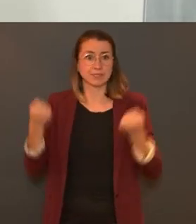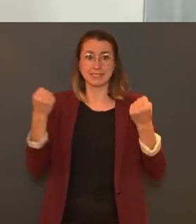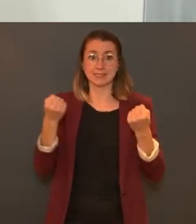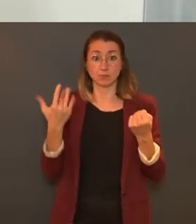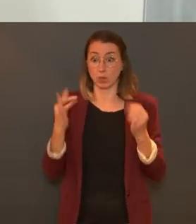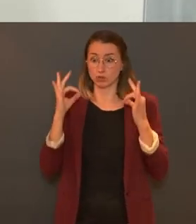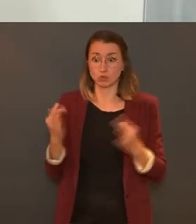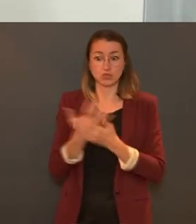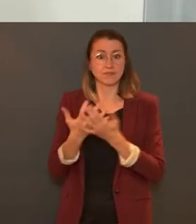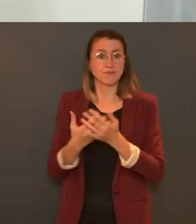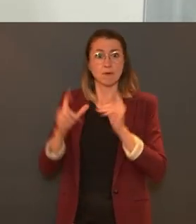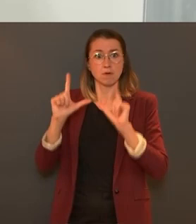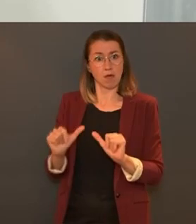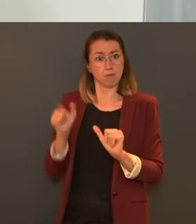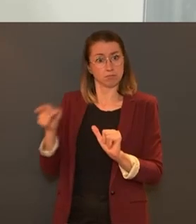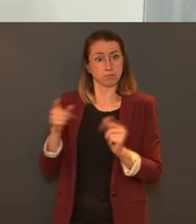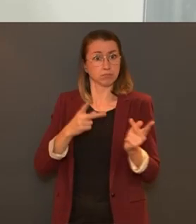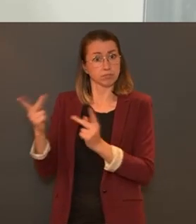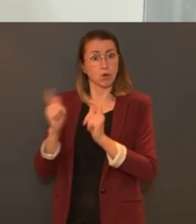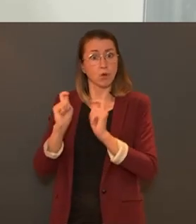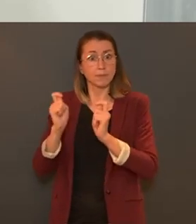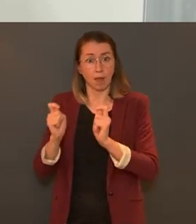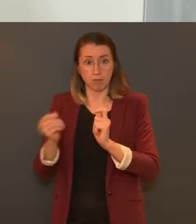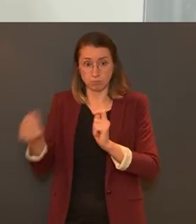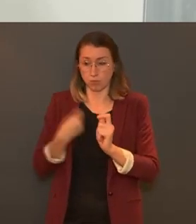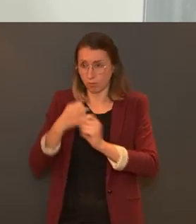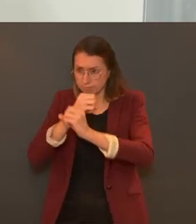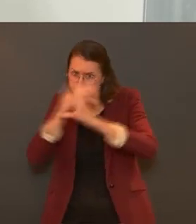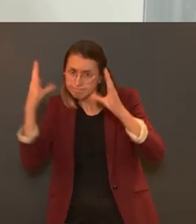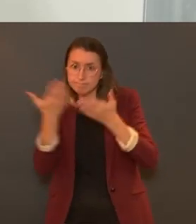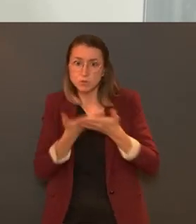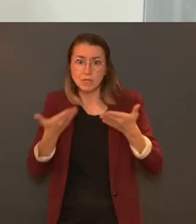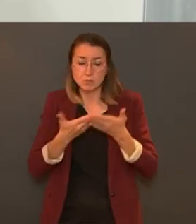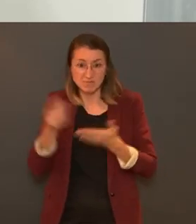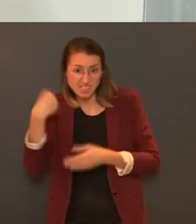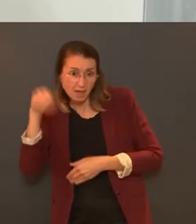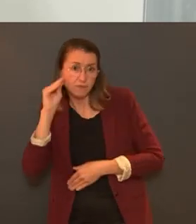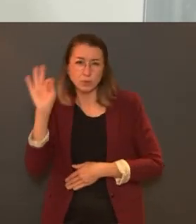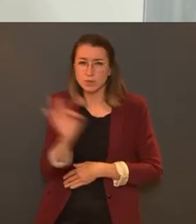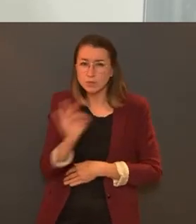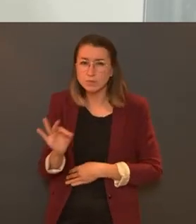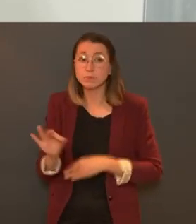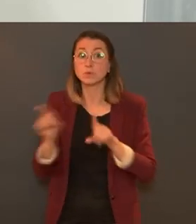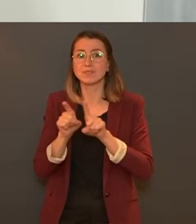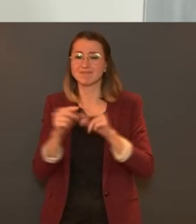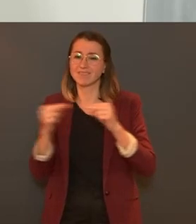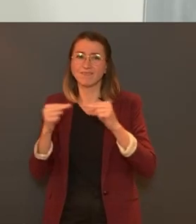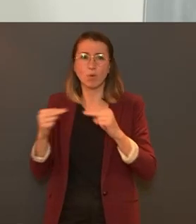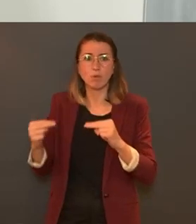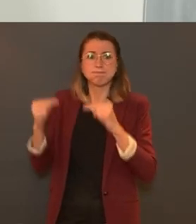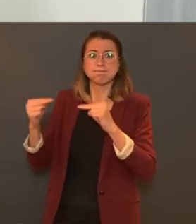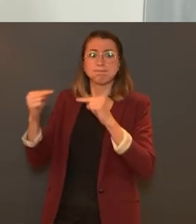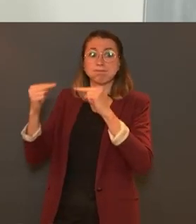situation. Ce nouveau baromètre aura aussi l'avantage d'être prospectif. Prospectif car nous pourrons établir